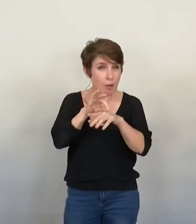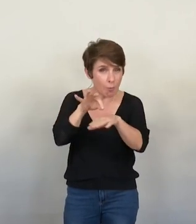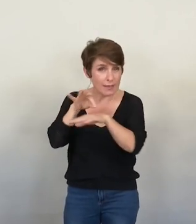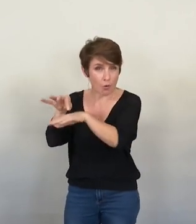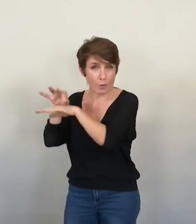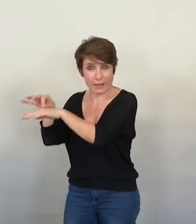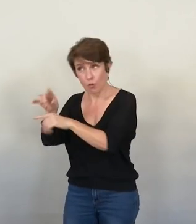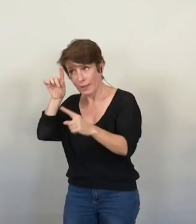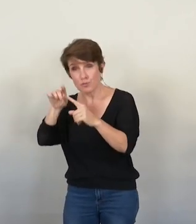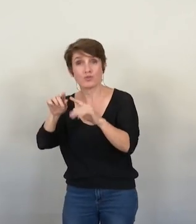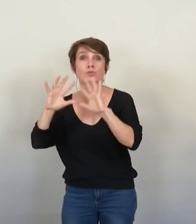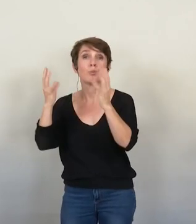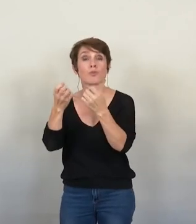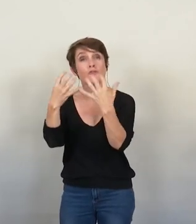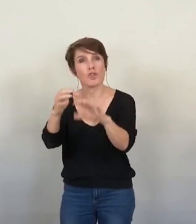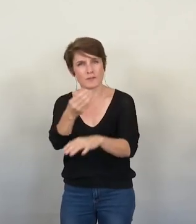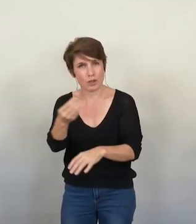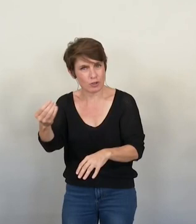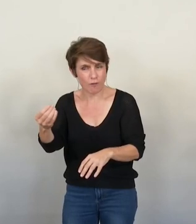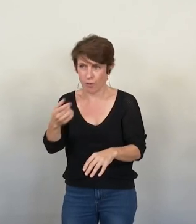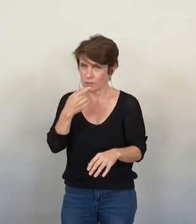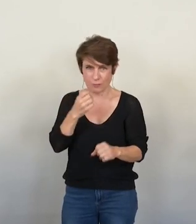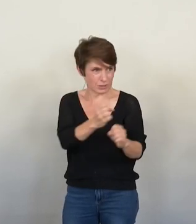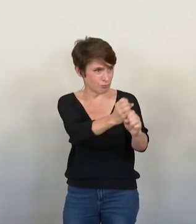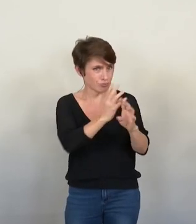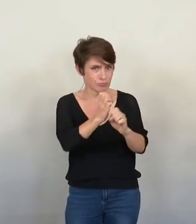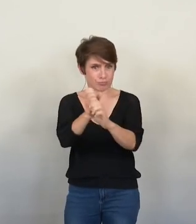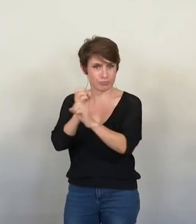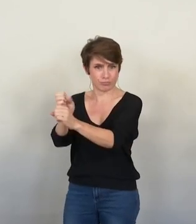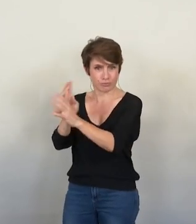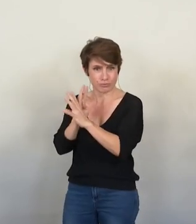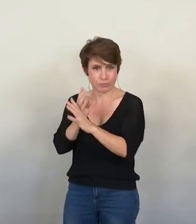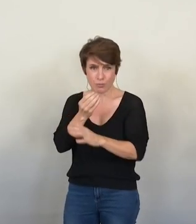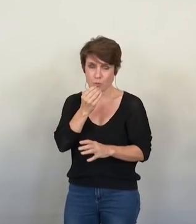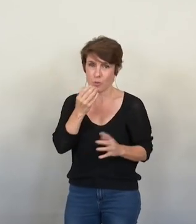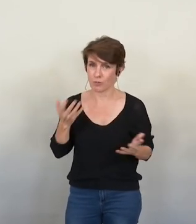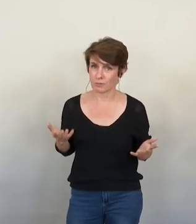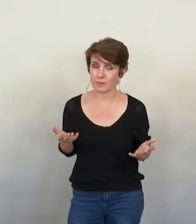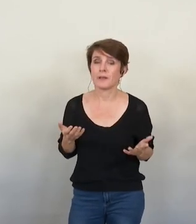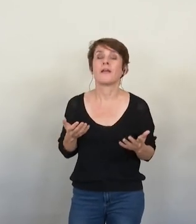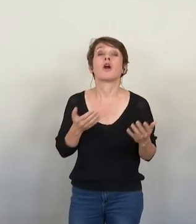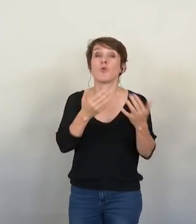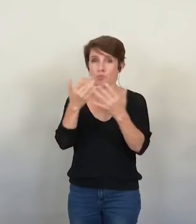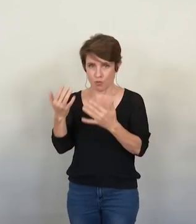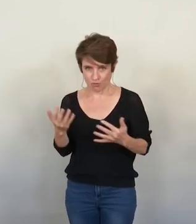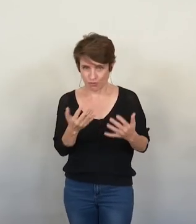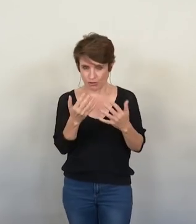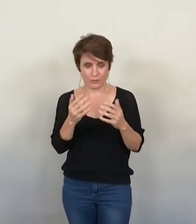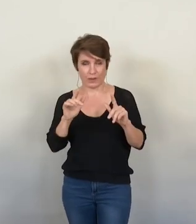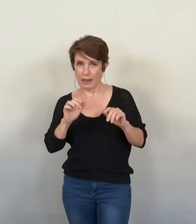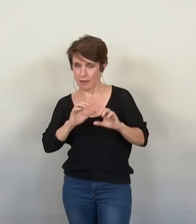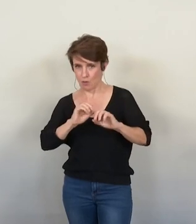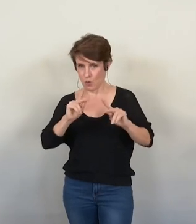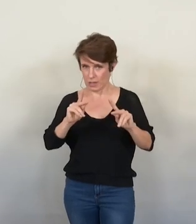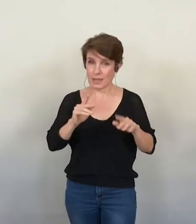donc on a des volumes tout à fait intéressants par ailleurs au-delà des chiffres mais visiblement il nécessite quand même